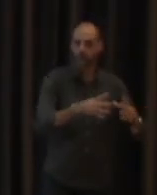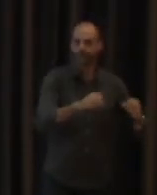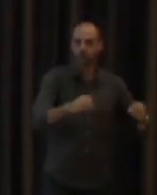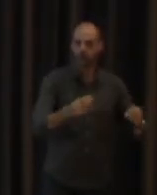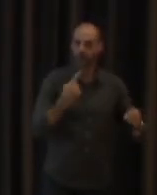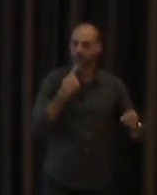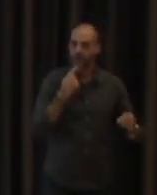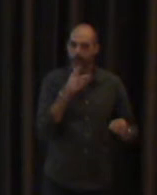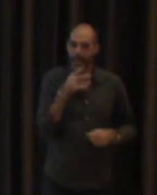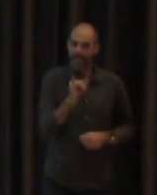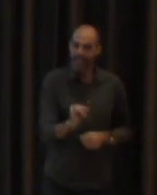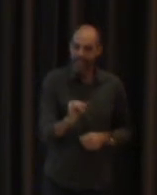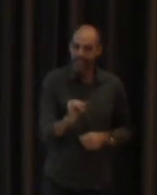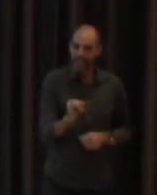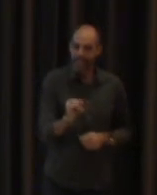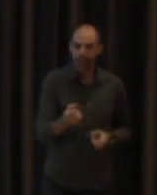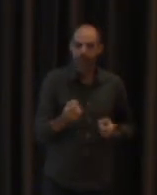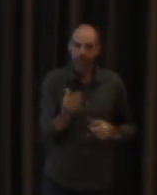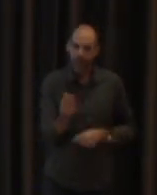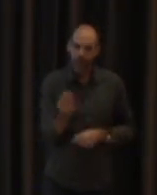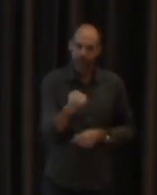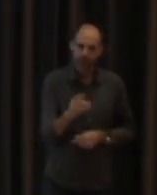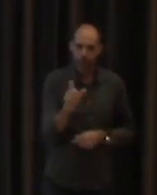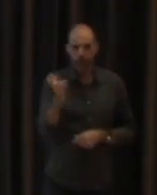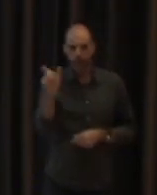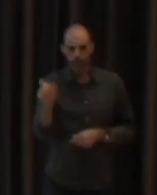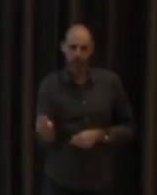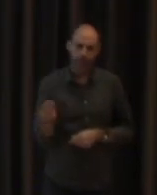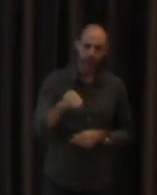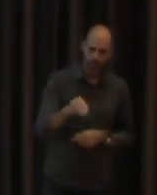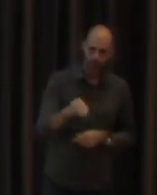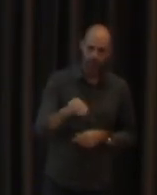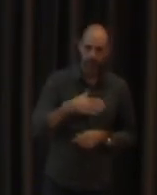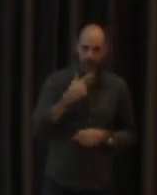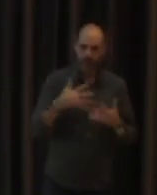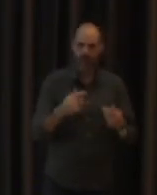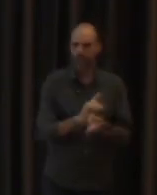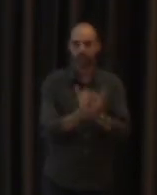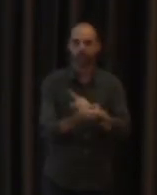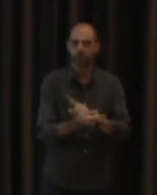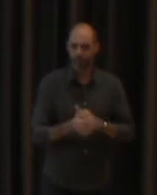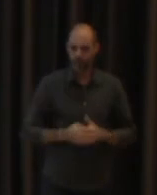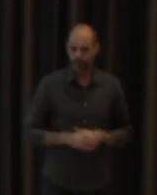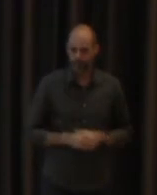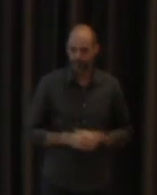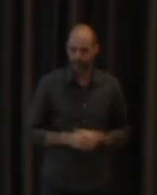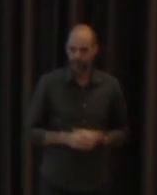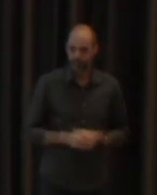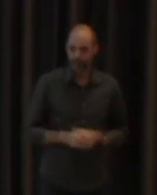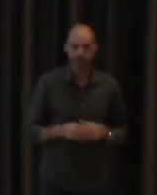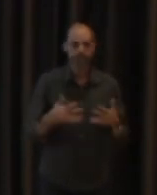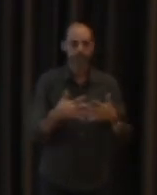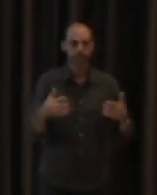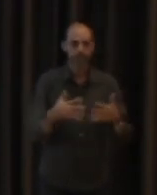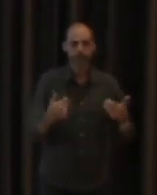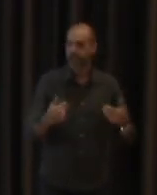aquí el crític I? Afegir-nos un altre participant i, per tant, canviar el valor de la frase. A les frases de